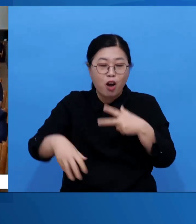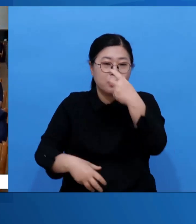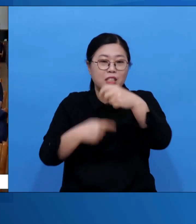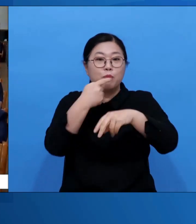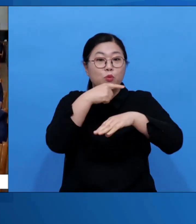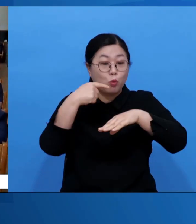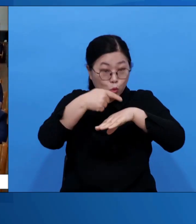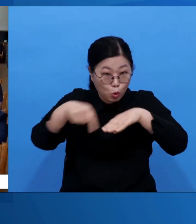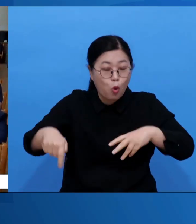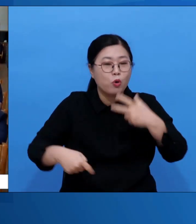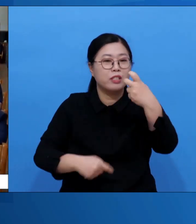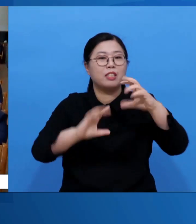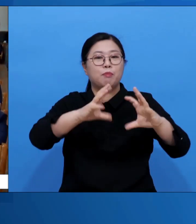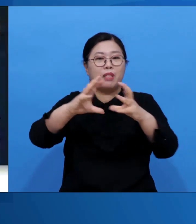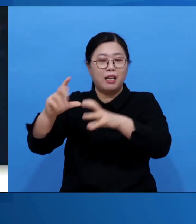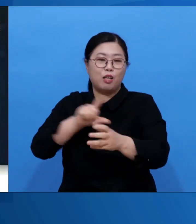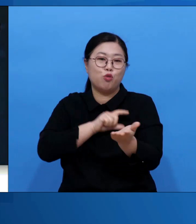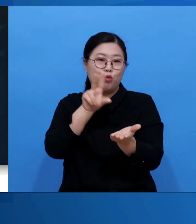5일부터 4일간 열립니다.